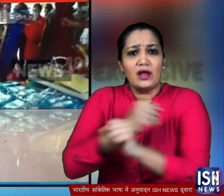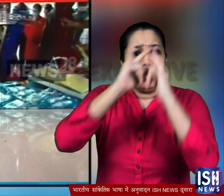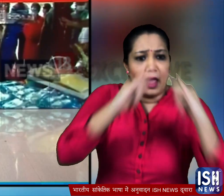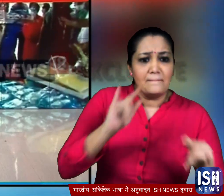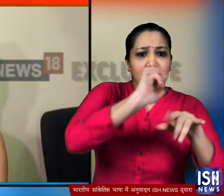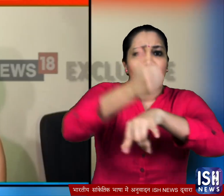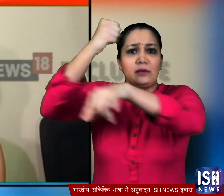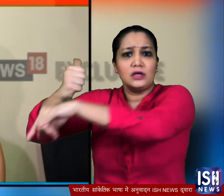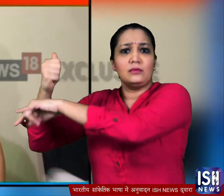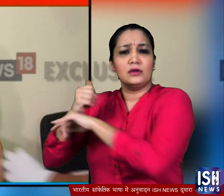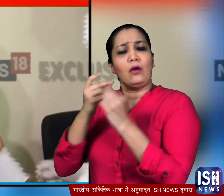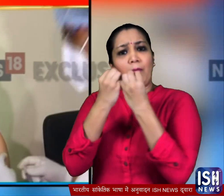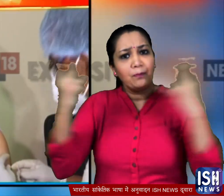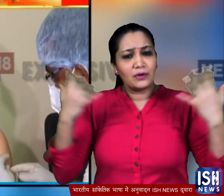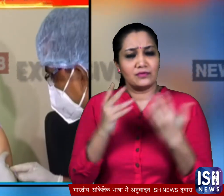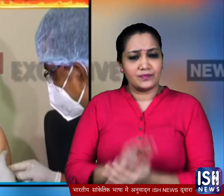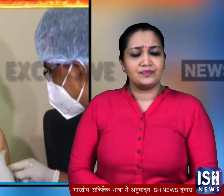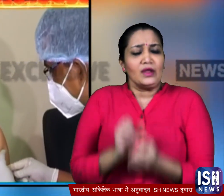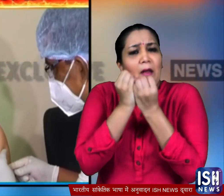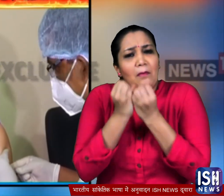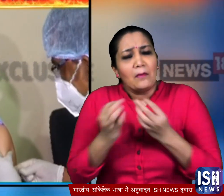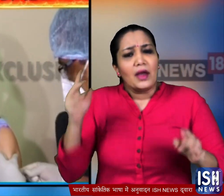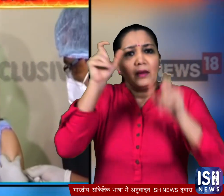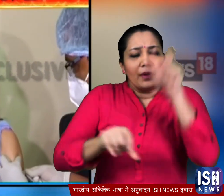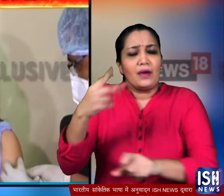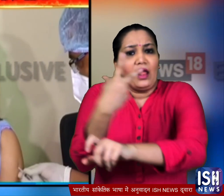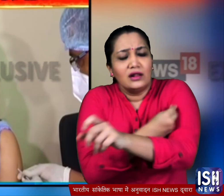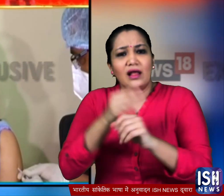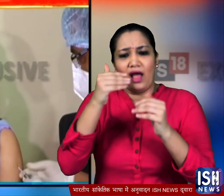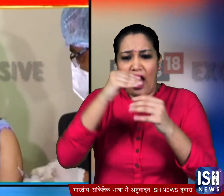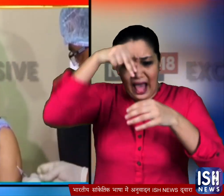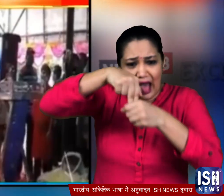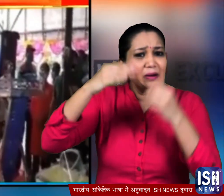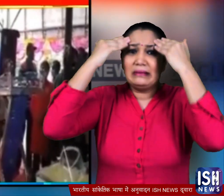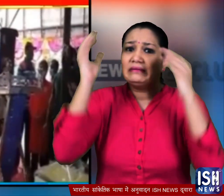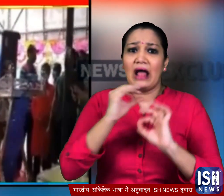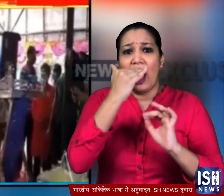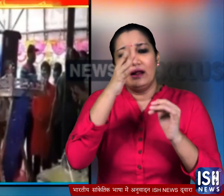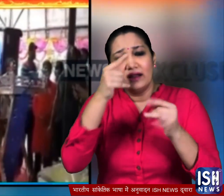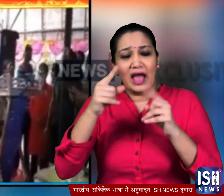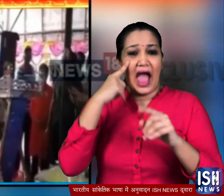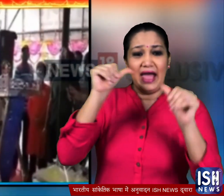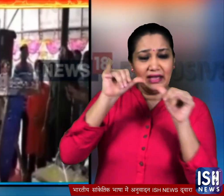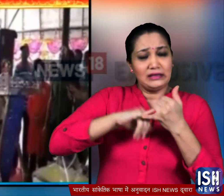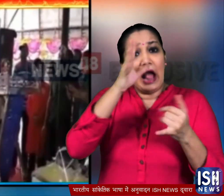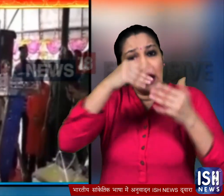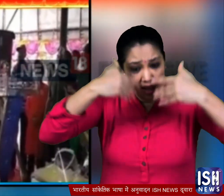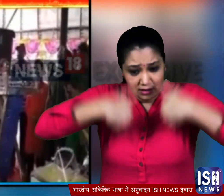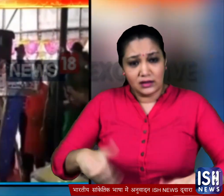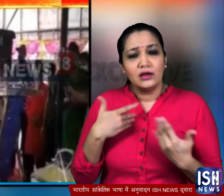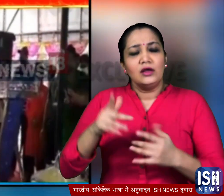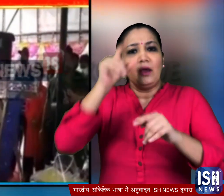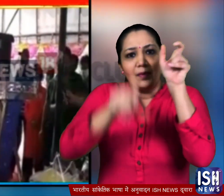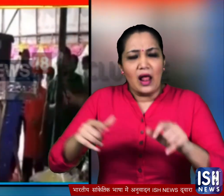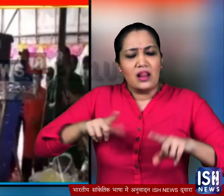लगाए, जिनमें बहुत सारे लोगों को टीके के नाम पर न जाने क्या लगा दिया गया। फर्जी आईएएस बनकर लोगों की सेहत से